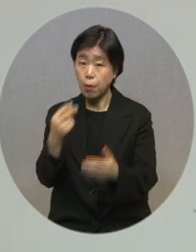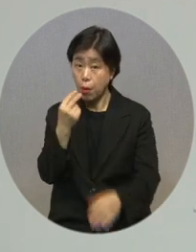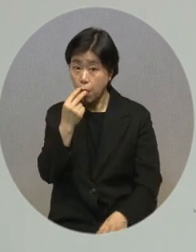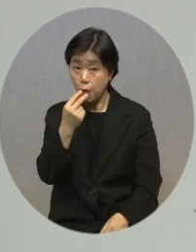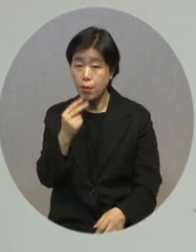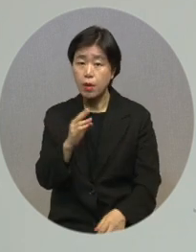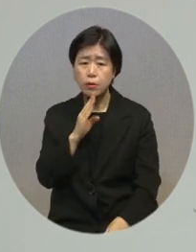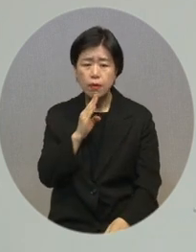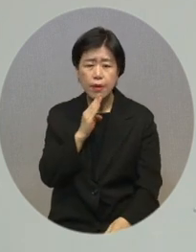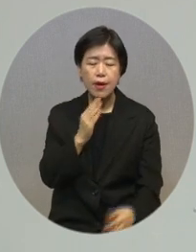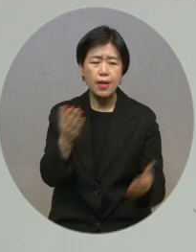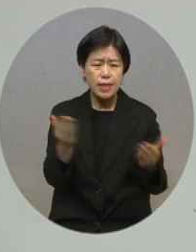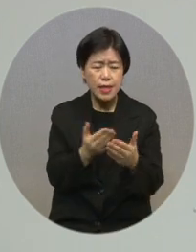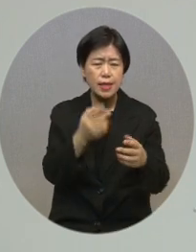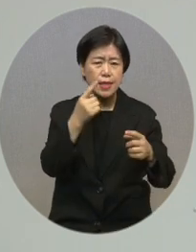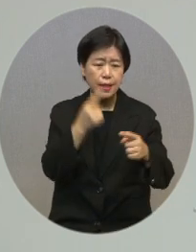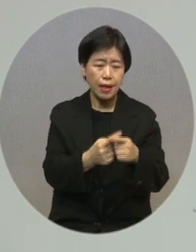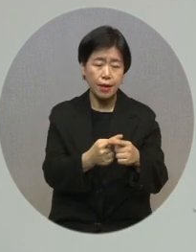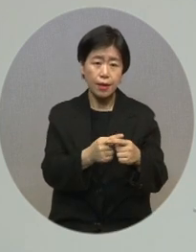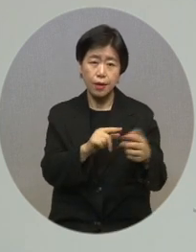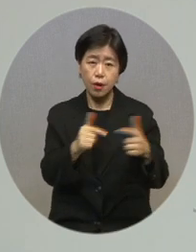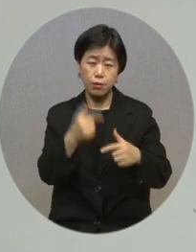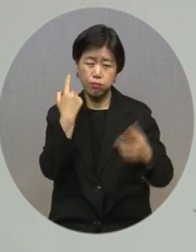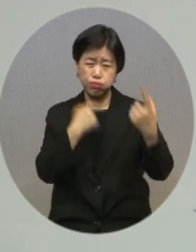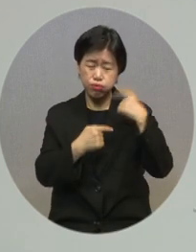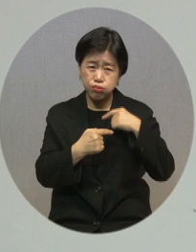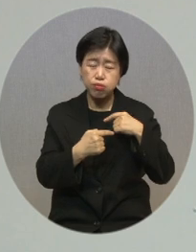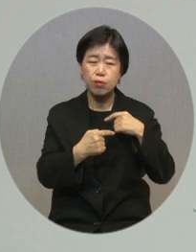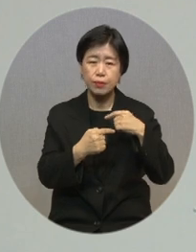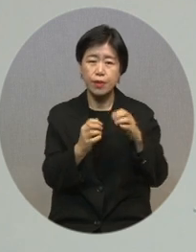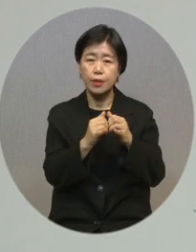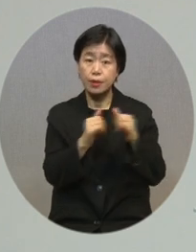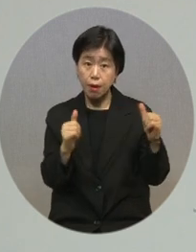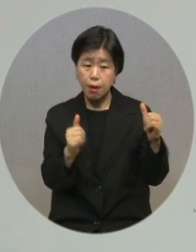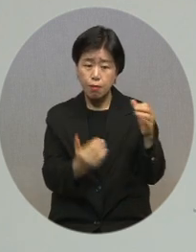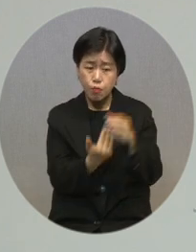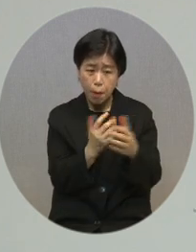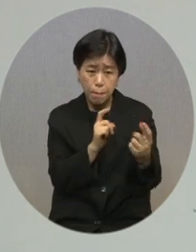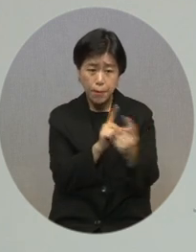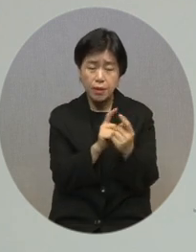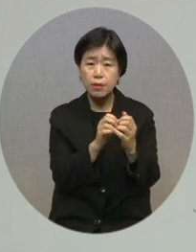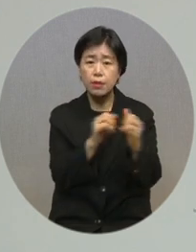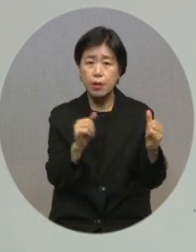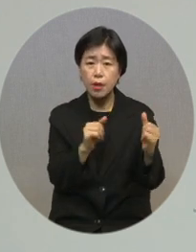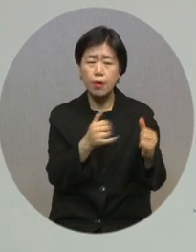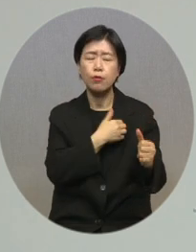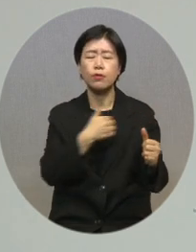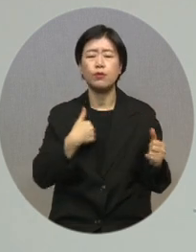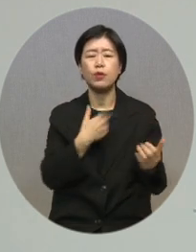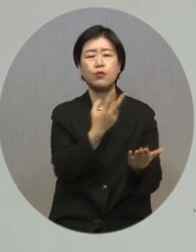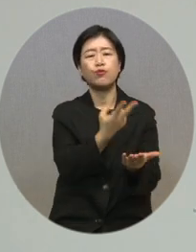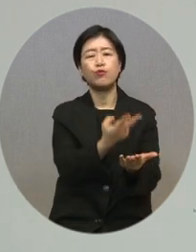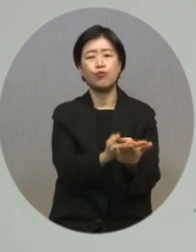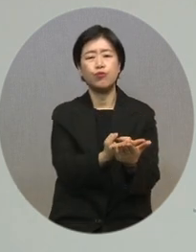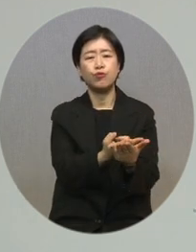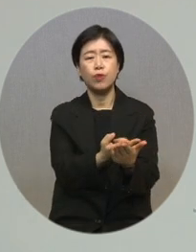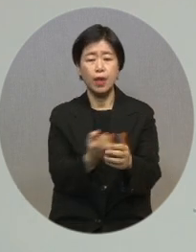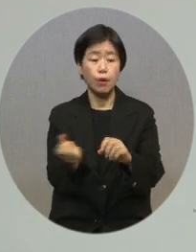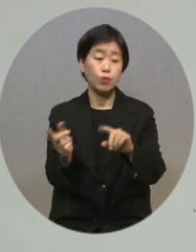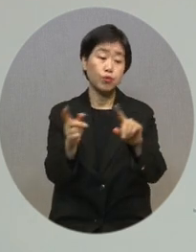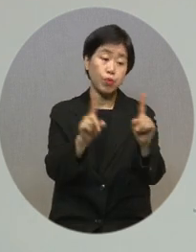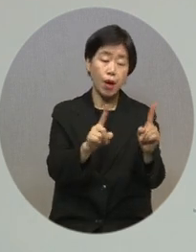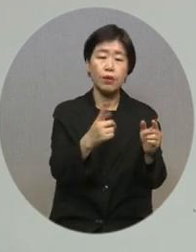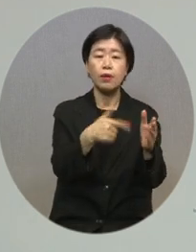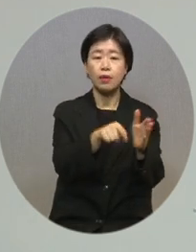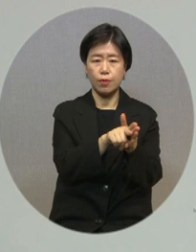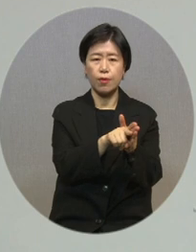입은 근로자들이 보다 더 그러니까 충분한 보상을 받으면서 네. 치료를 받고 재활을 치료를 해서 다시